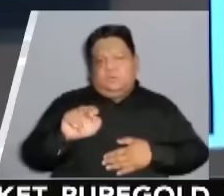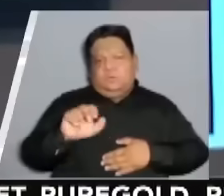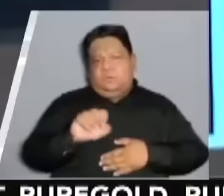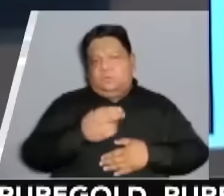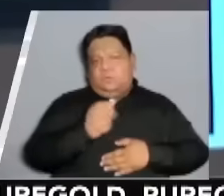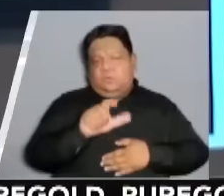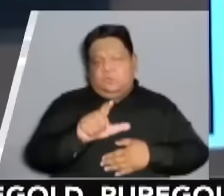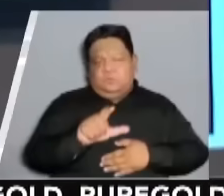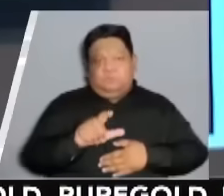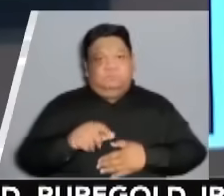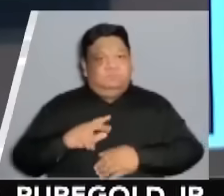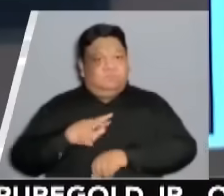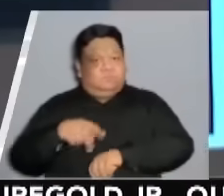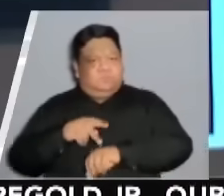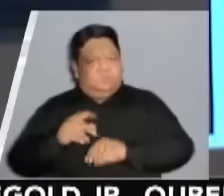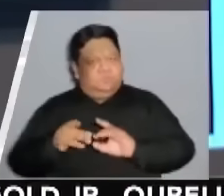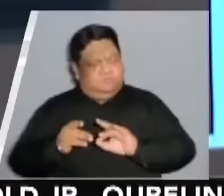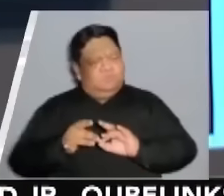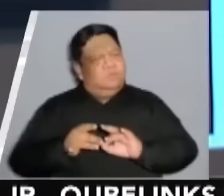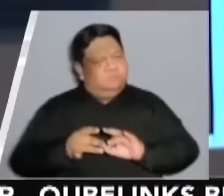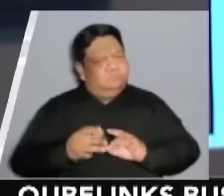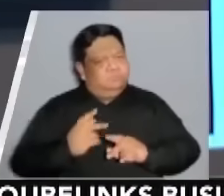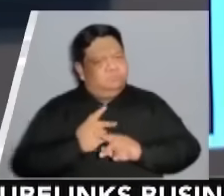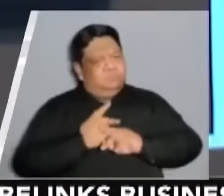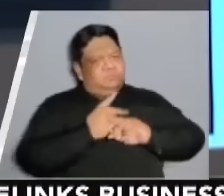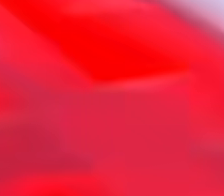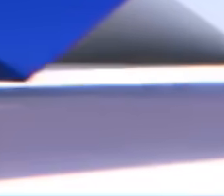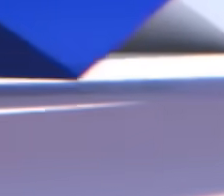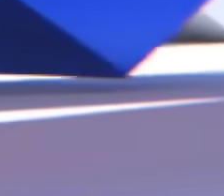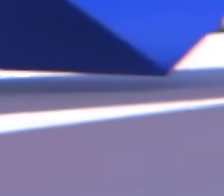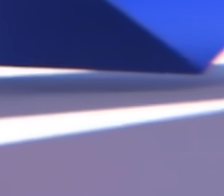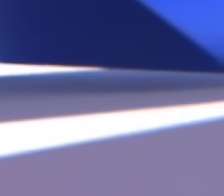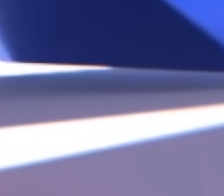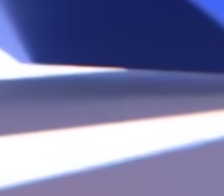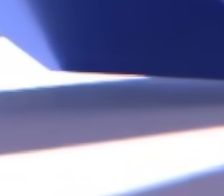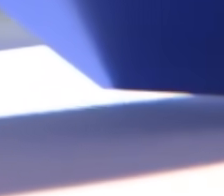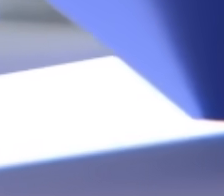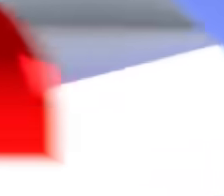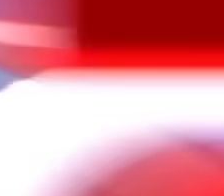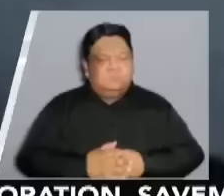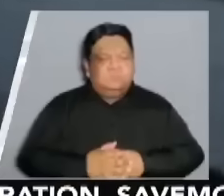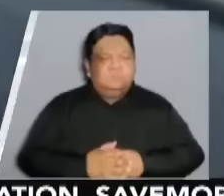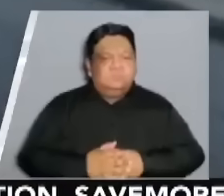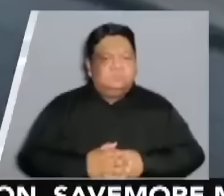pagprotekta sa mga interes nito. Nakatutok si Joseph Moro.